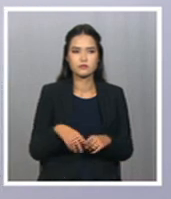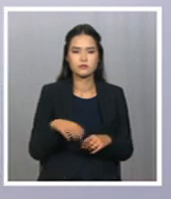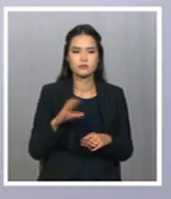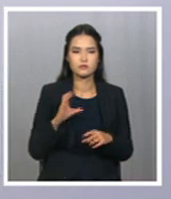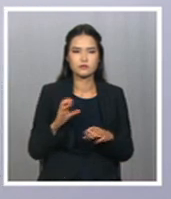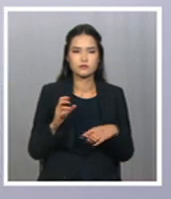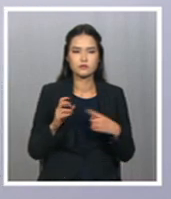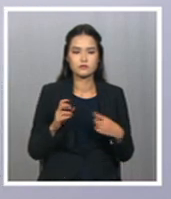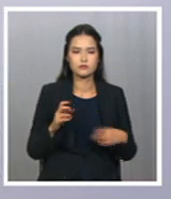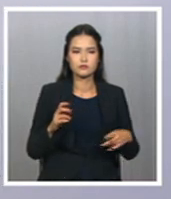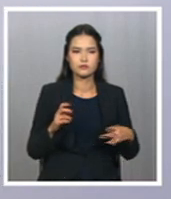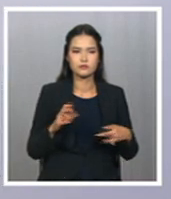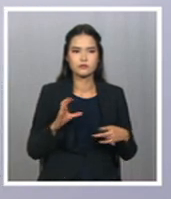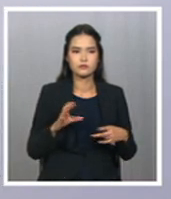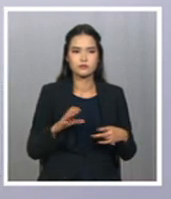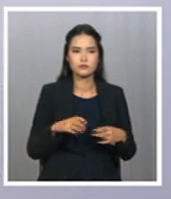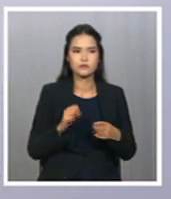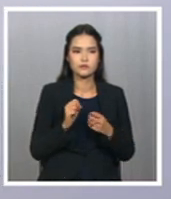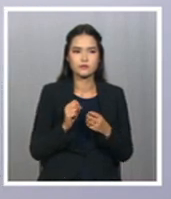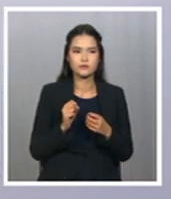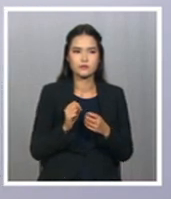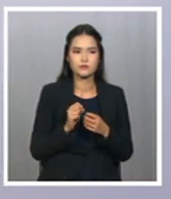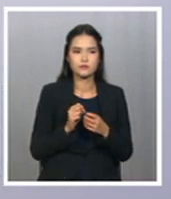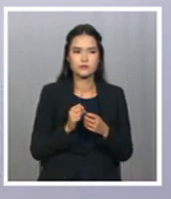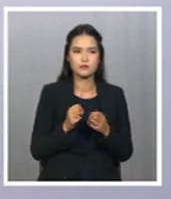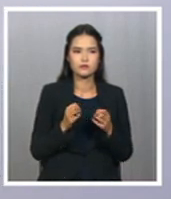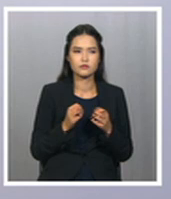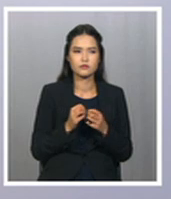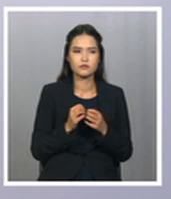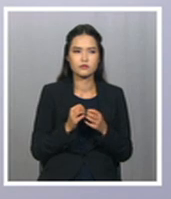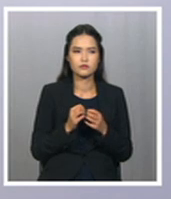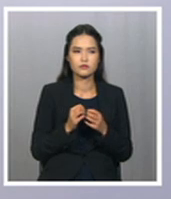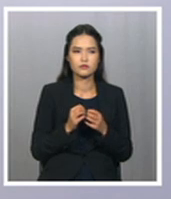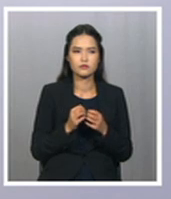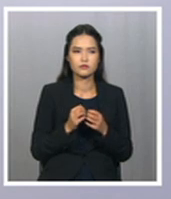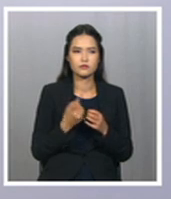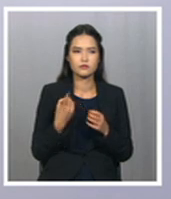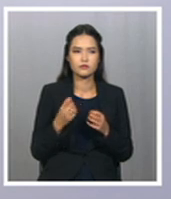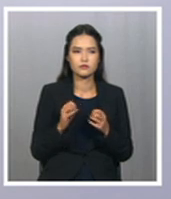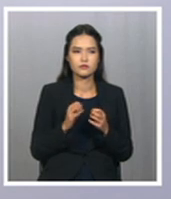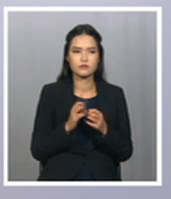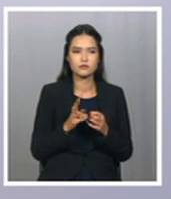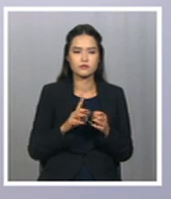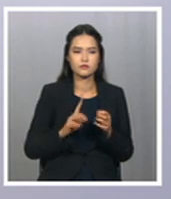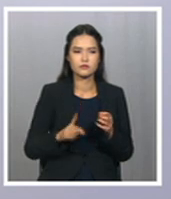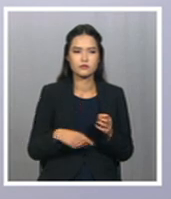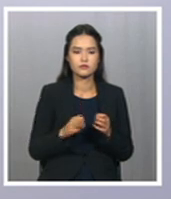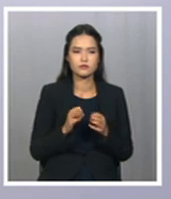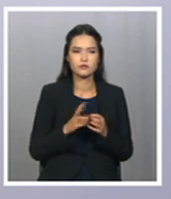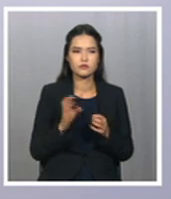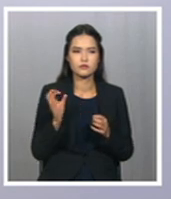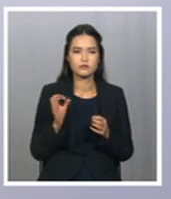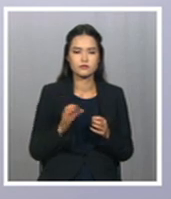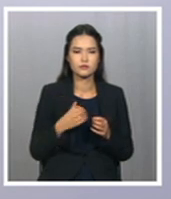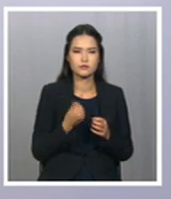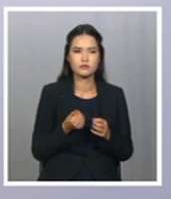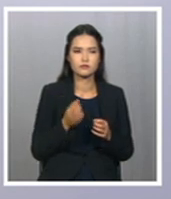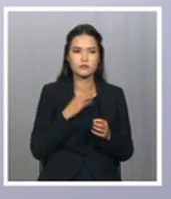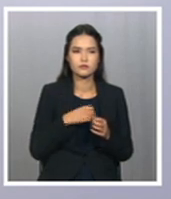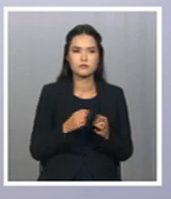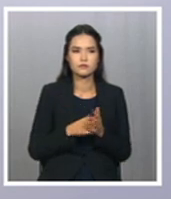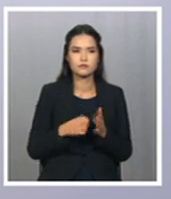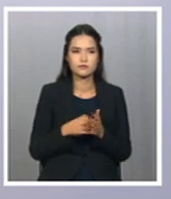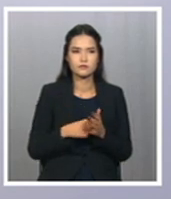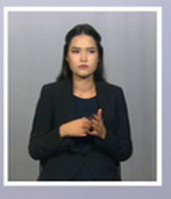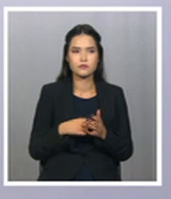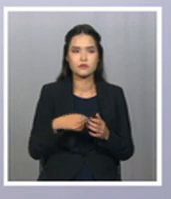113,113 градус шығады. Бұл цыбыршы. Ал осы С бұрышы, мына АС және БС қабырғаларының арасында жатқан бұрыш. Неге? Өйткені қараңыздар,